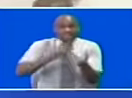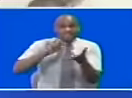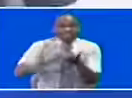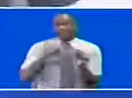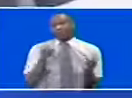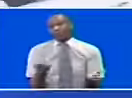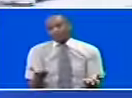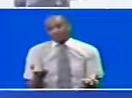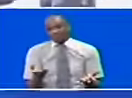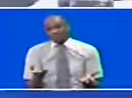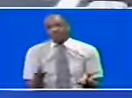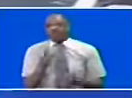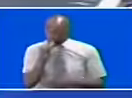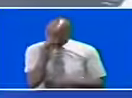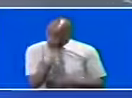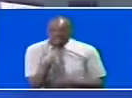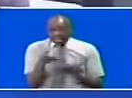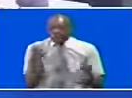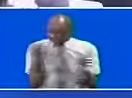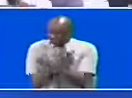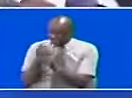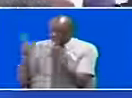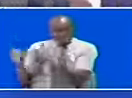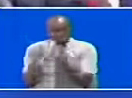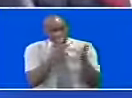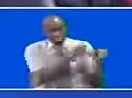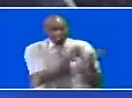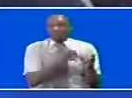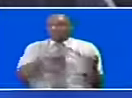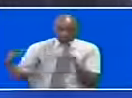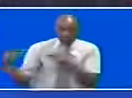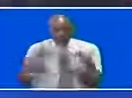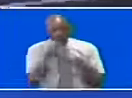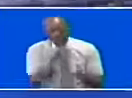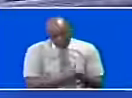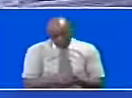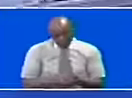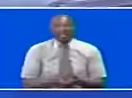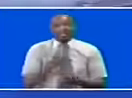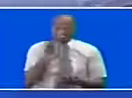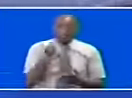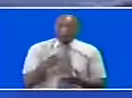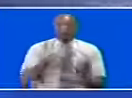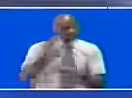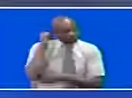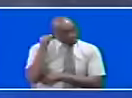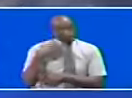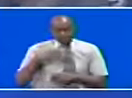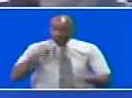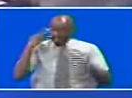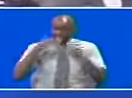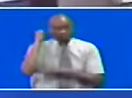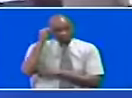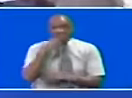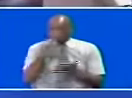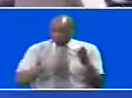chama. Ilivyo sasa, kila upande unaamba ngoma ukivuta kwake. Wadadisi wa masala ya siasa wakidokeza kwa ushindi kwenye